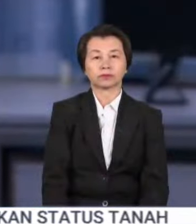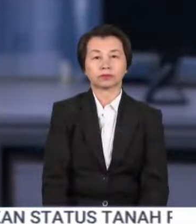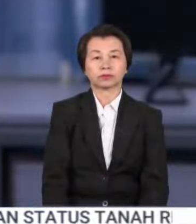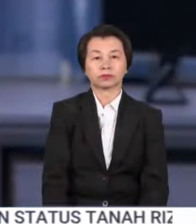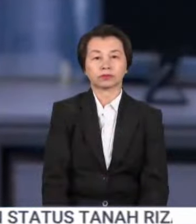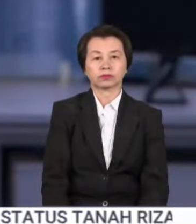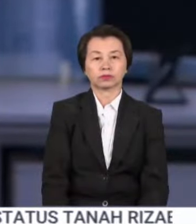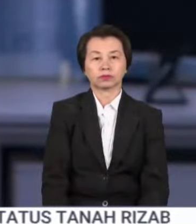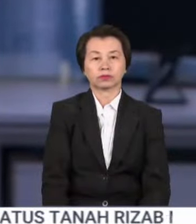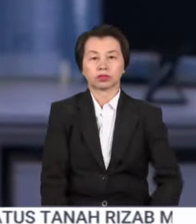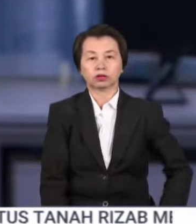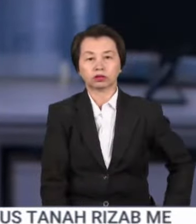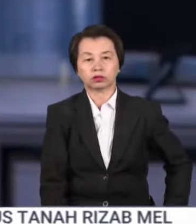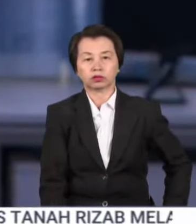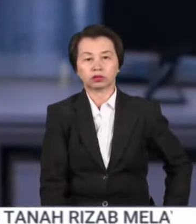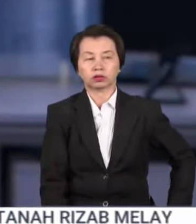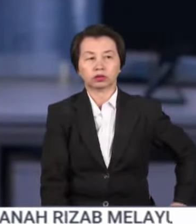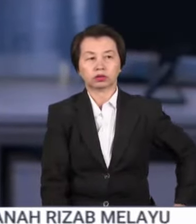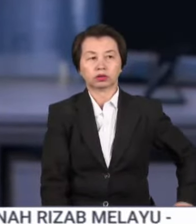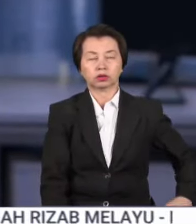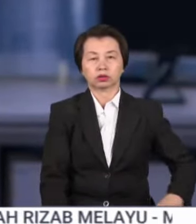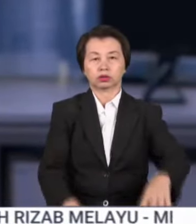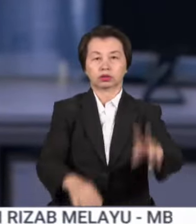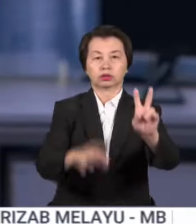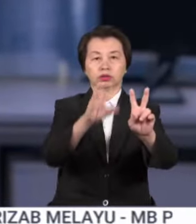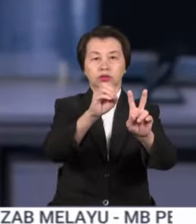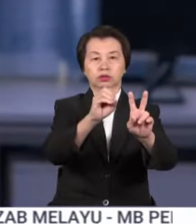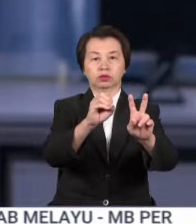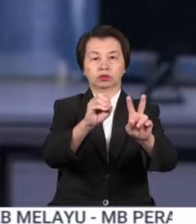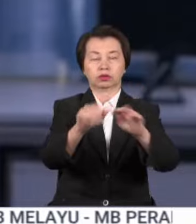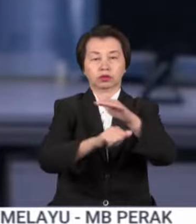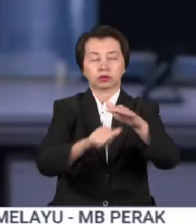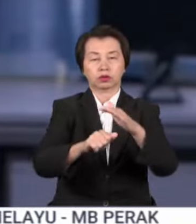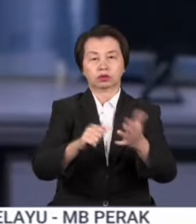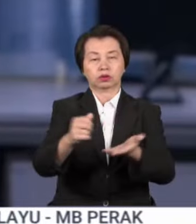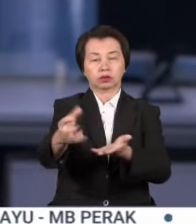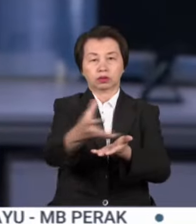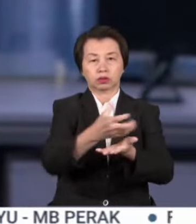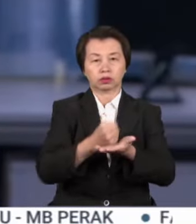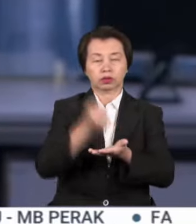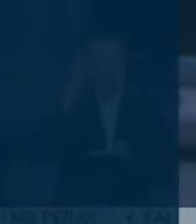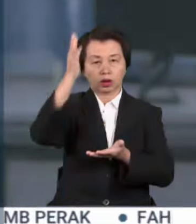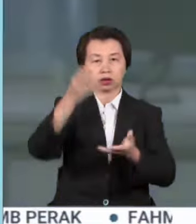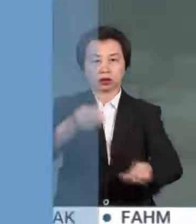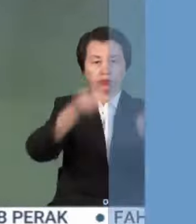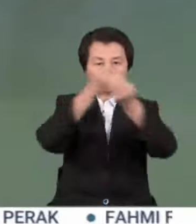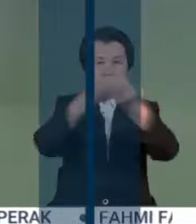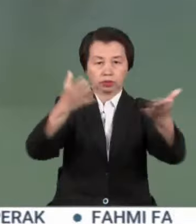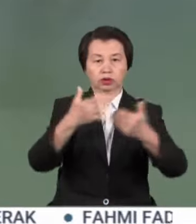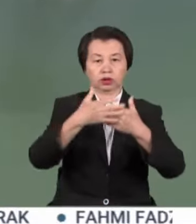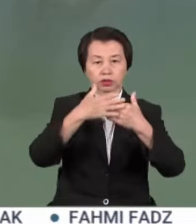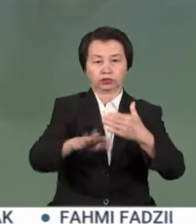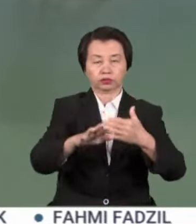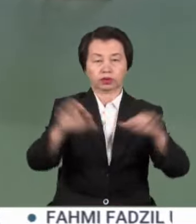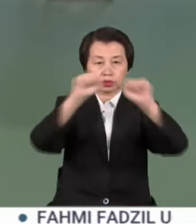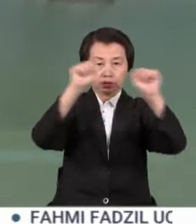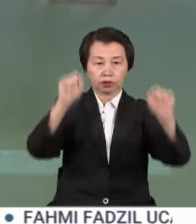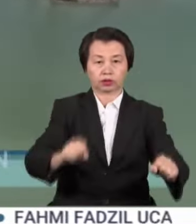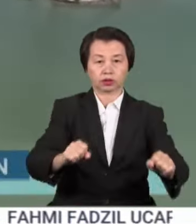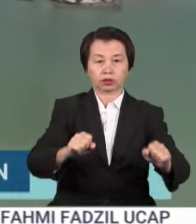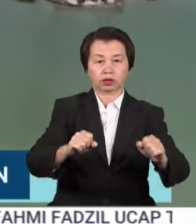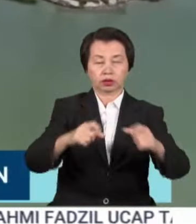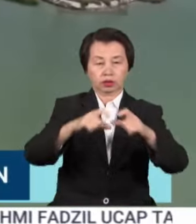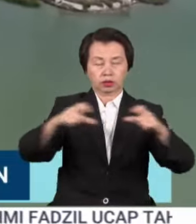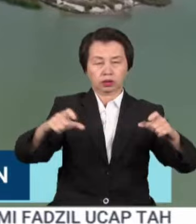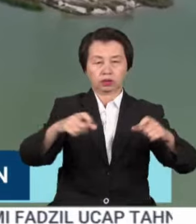Subsidi bersasar penggunaan elektrik bagi golongan T20 berasaskan pendapatan bakal diumumkan selepas sistem pangkalan data